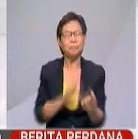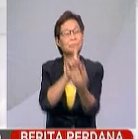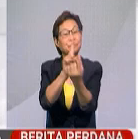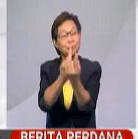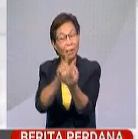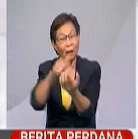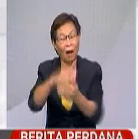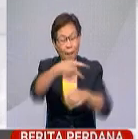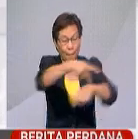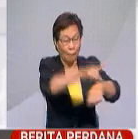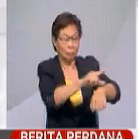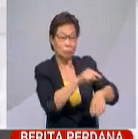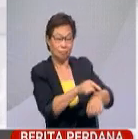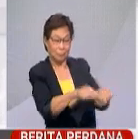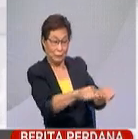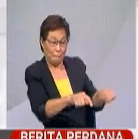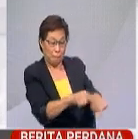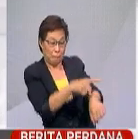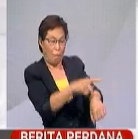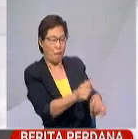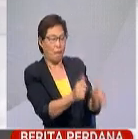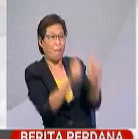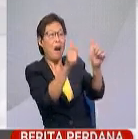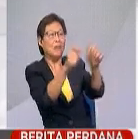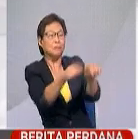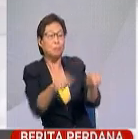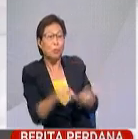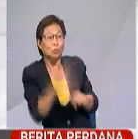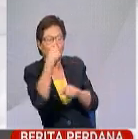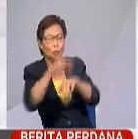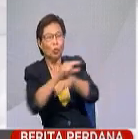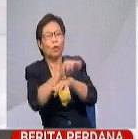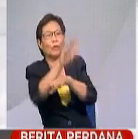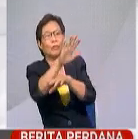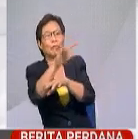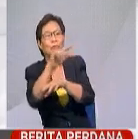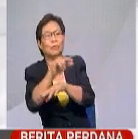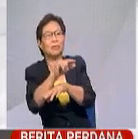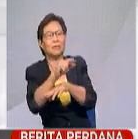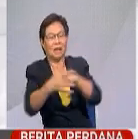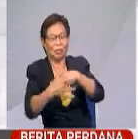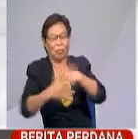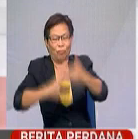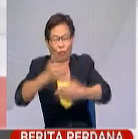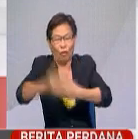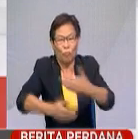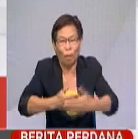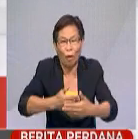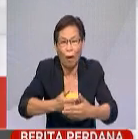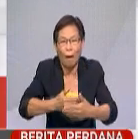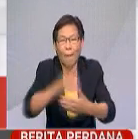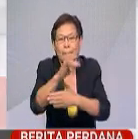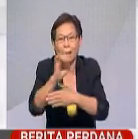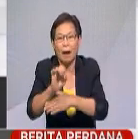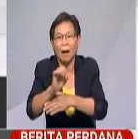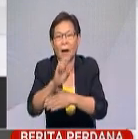Bertemu kembali, Langkawi menjadi lokasi rintis bagi penggunaan teknologi Advanced Moving Bed Bioreactor